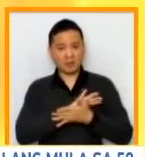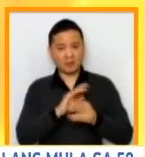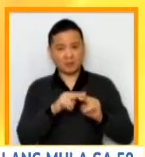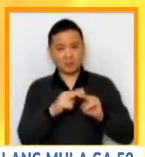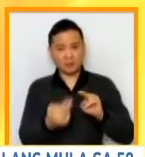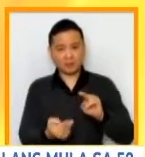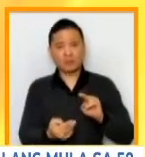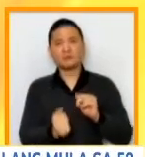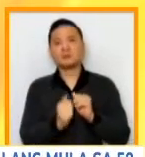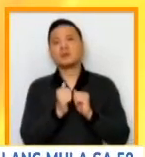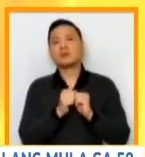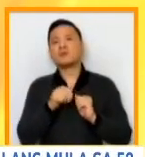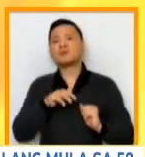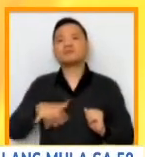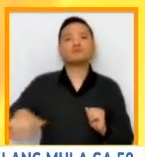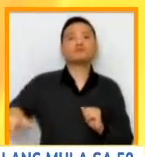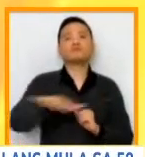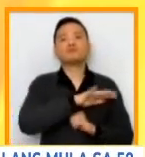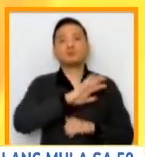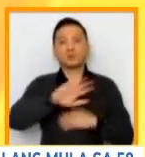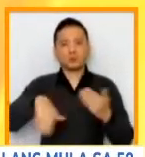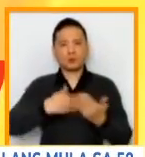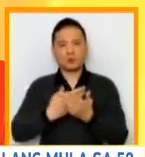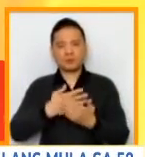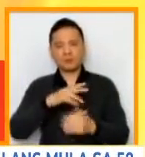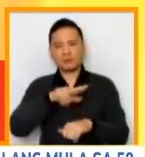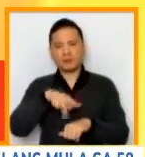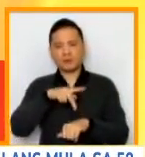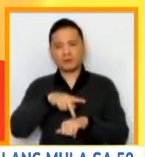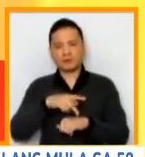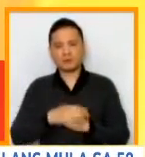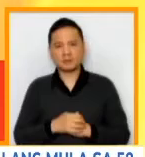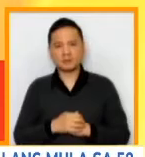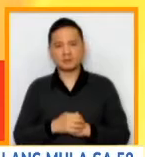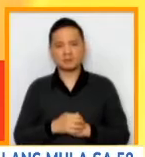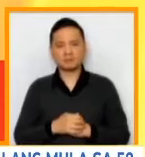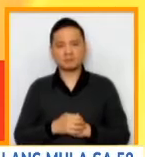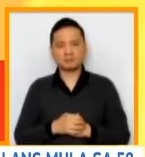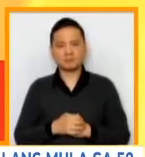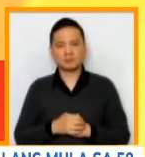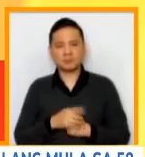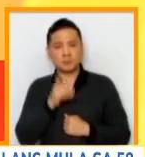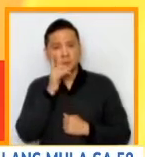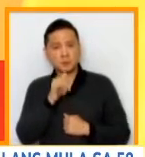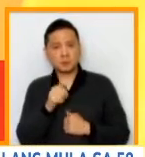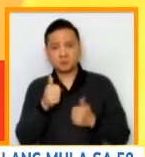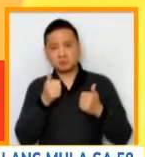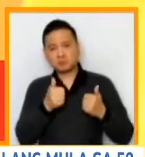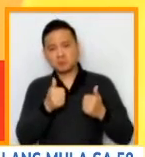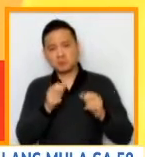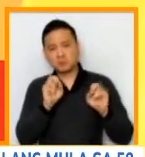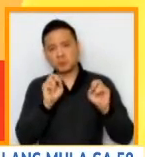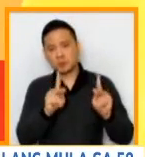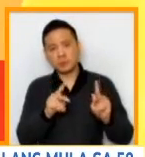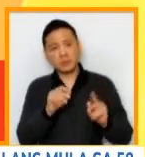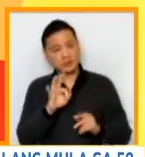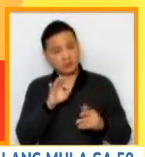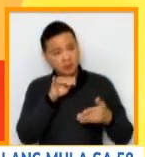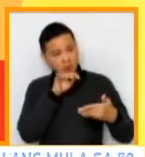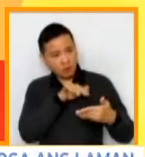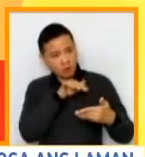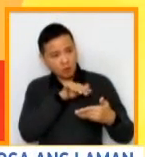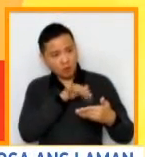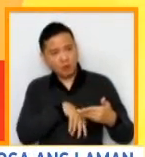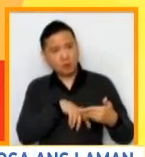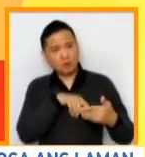ito sa buong bansa. Ayan, syempre okay naman tayo kapag talagang naaral, di ba, ng mabuti na bumababa talaga